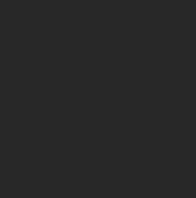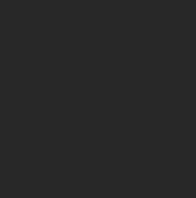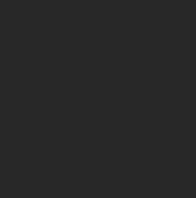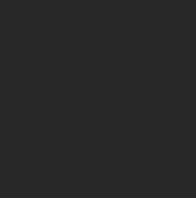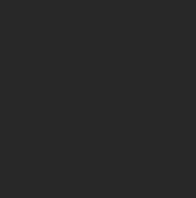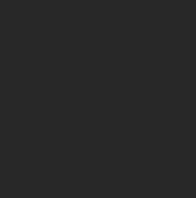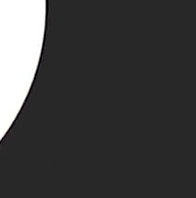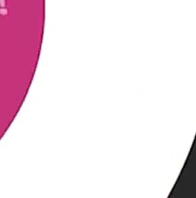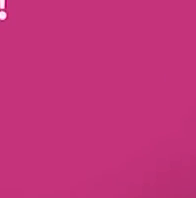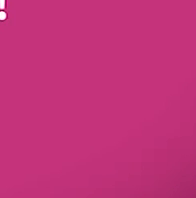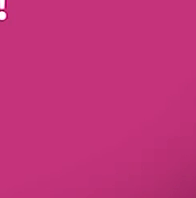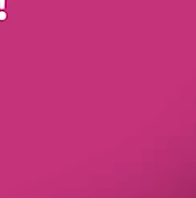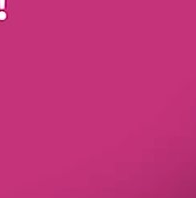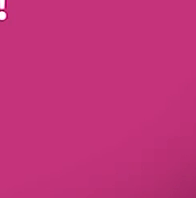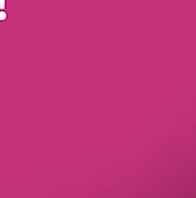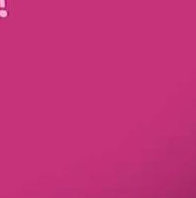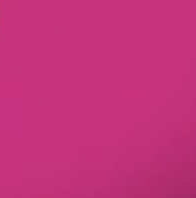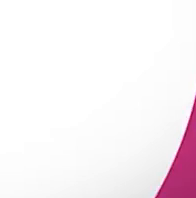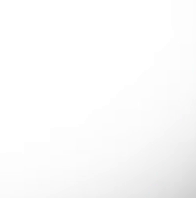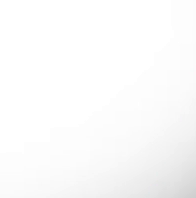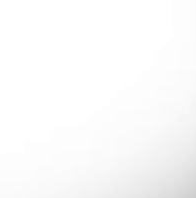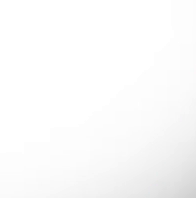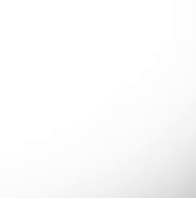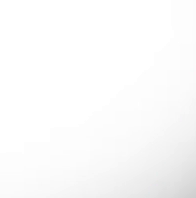Re, viss ēters ir te!